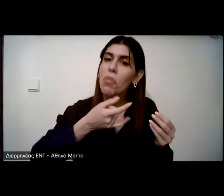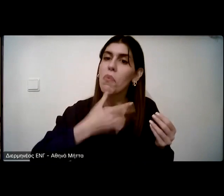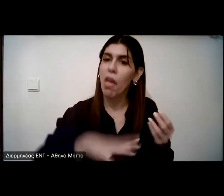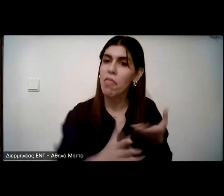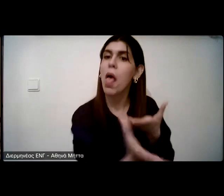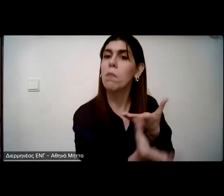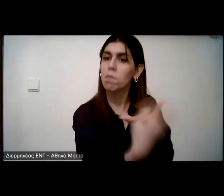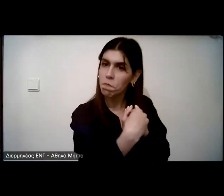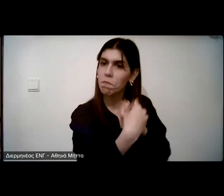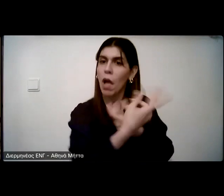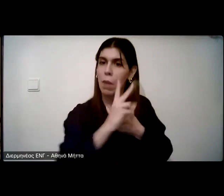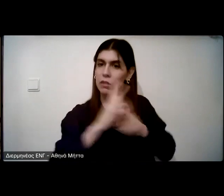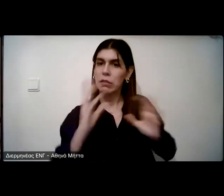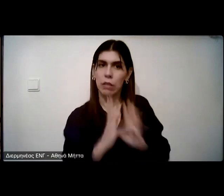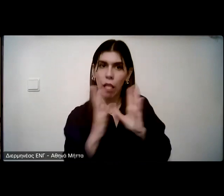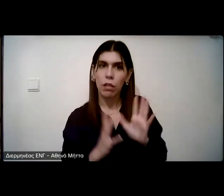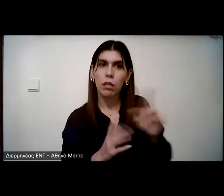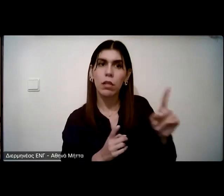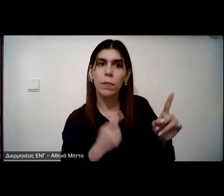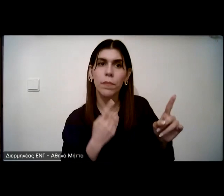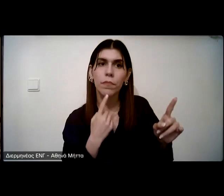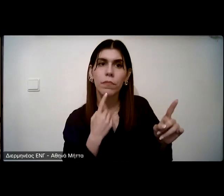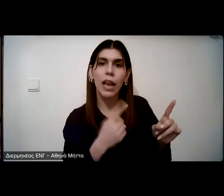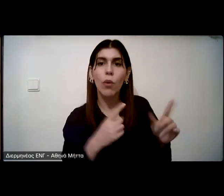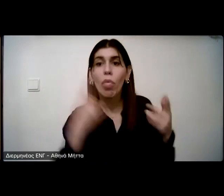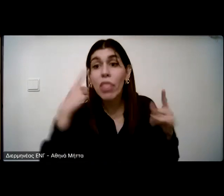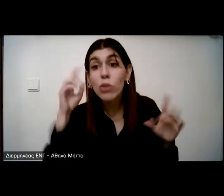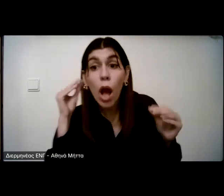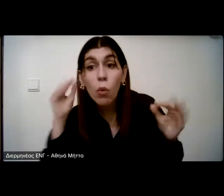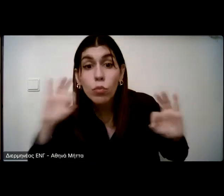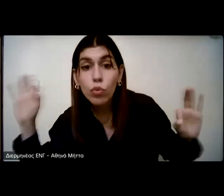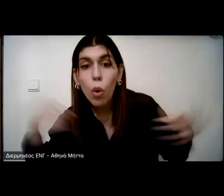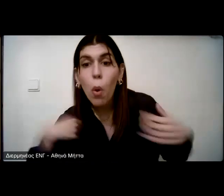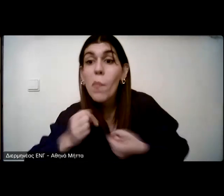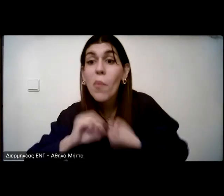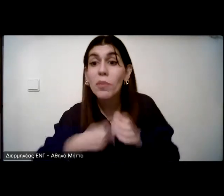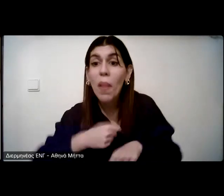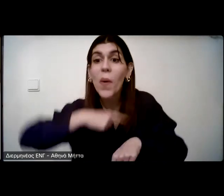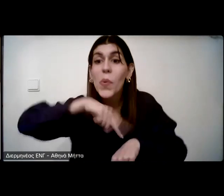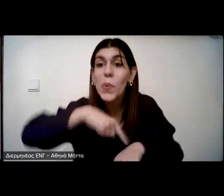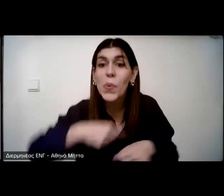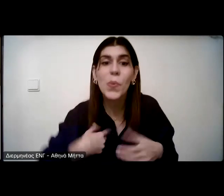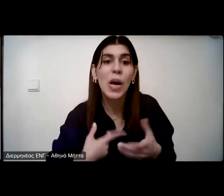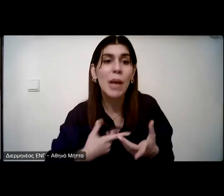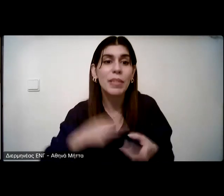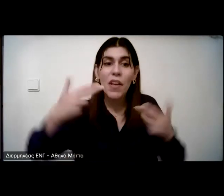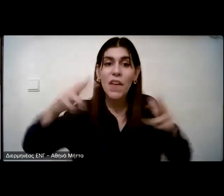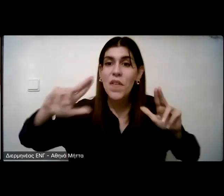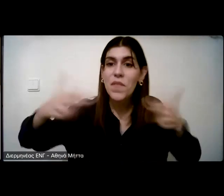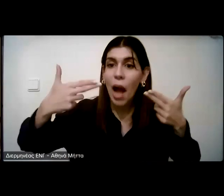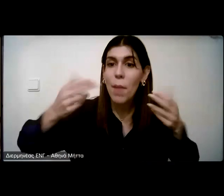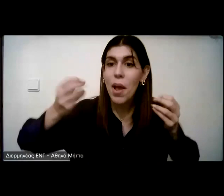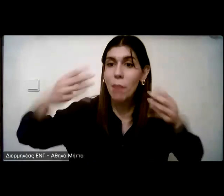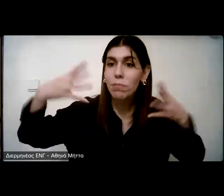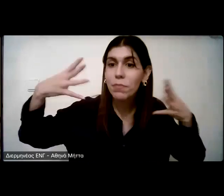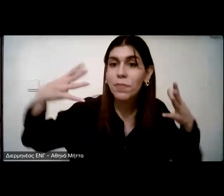αυτό. Άννα, δεν ξέρω αν με ακούς. Προσπαθώ εγώ και ώρα να ανοίξω το βίντεο. Δεν ξέρω αν με βλέπετε.